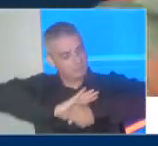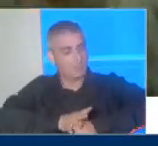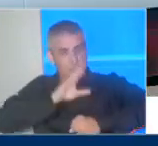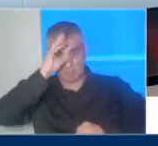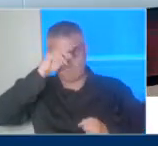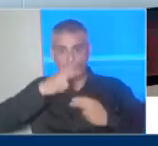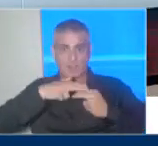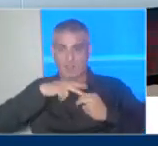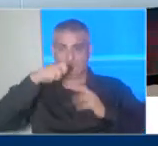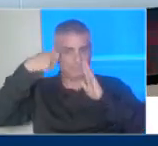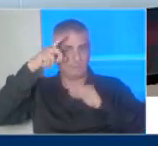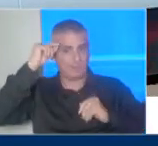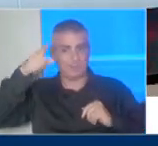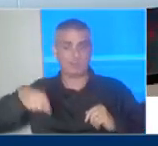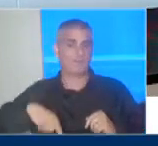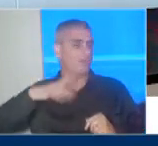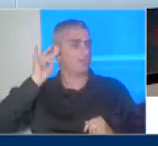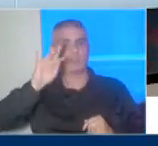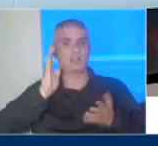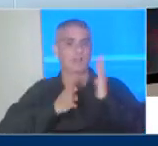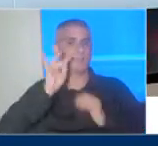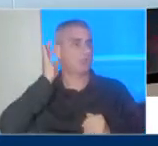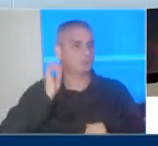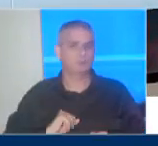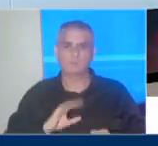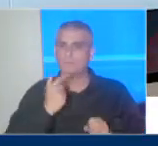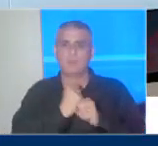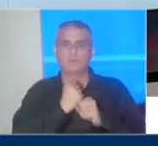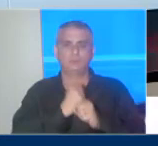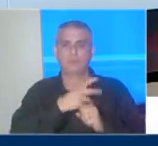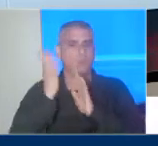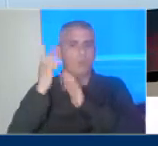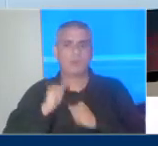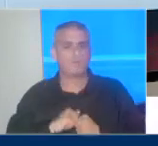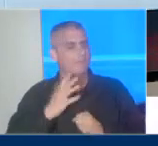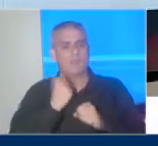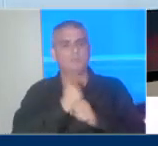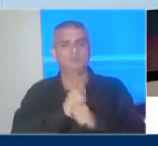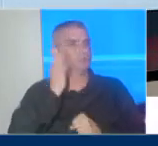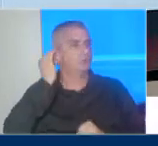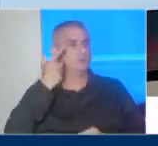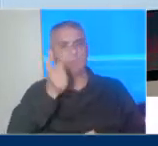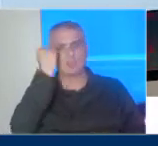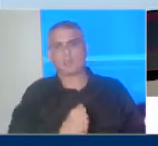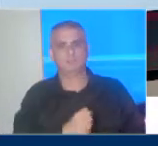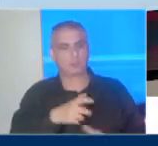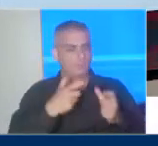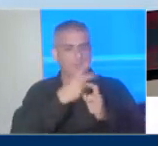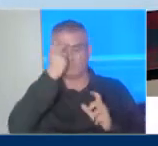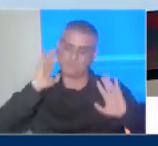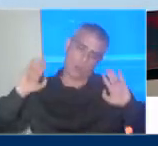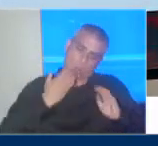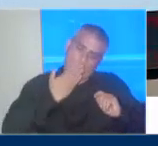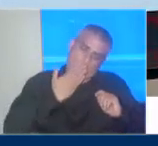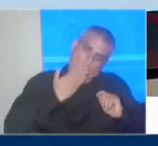של גברים ליד הסינמטק בתל אביב, נגד אלימות נגד נשים. מה הם עשו באום אל פחם? מה הם עשו כשנשים נרצחות במגזר הערבי? לא,